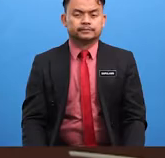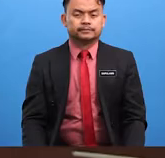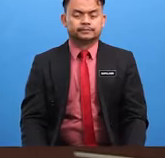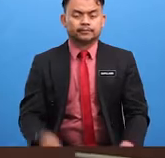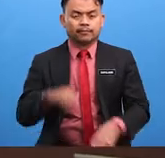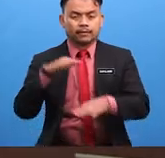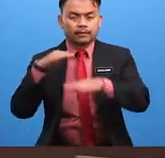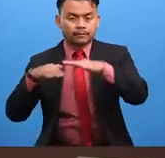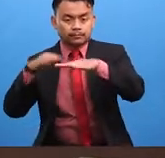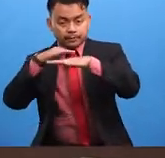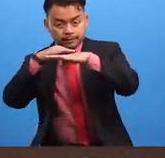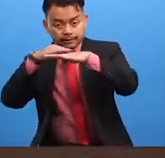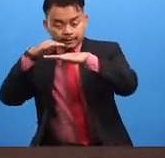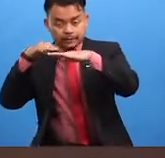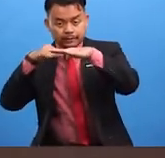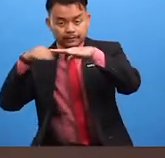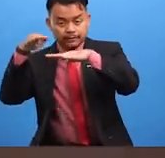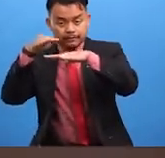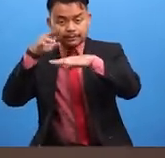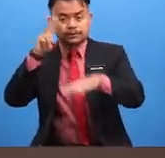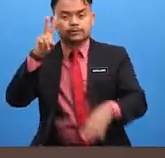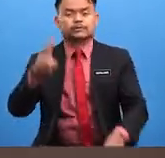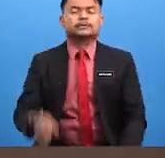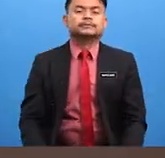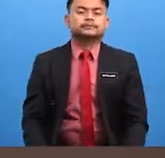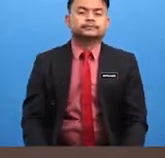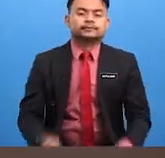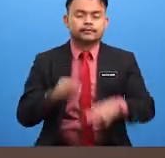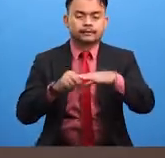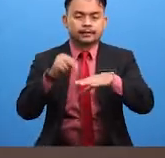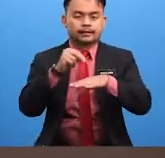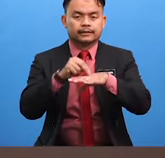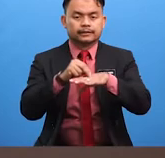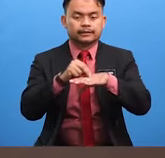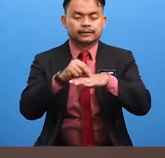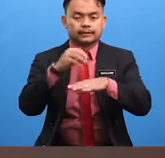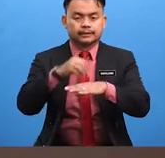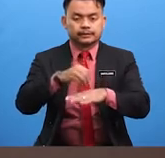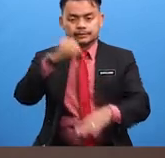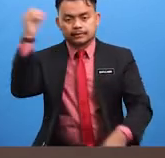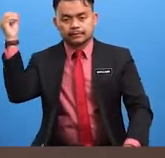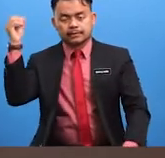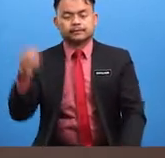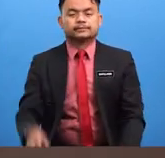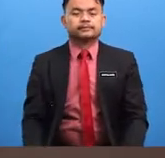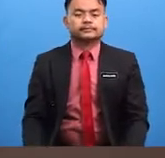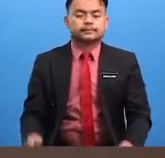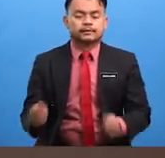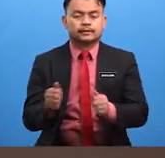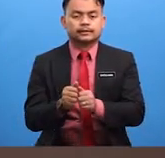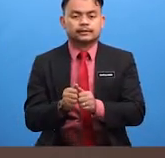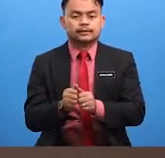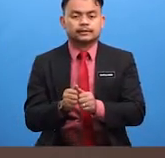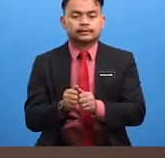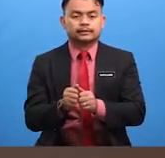Peringkat kedua, badan bakul. Naikkan tiang anyaman tersebut dengan melengkungkan ke atas ataupun guna